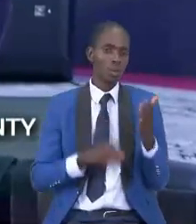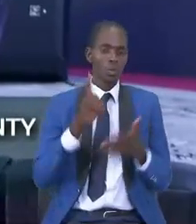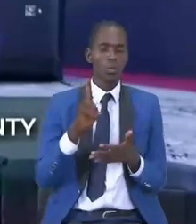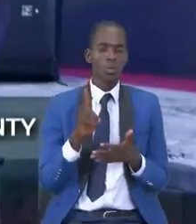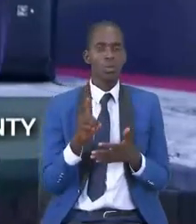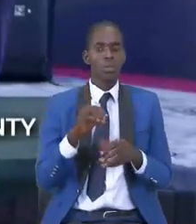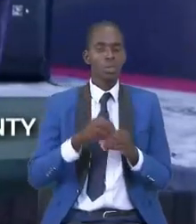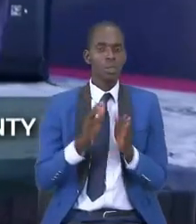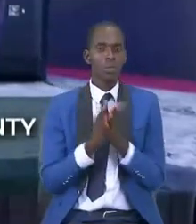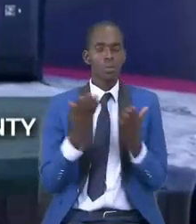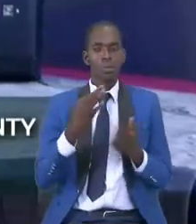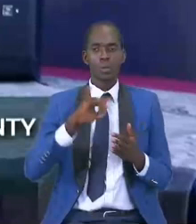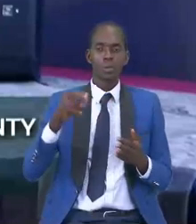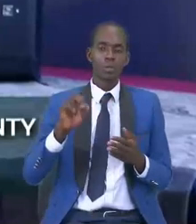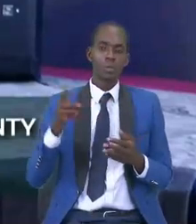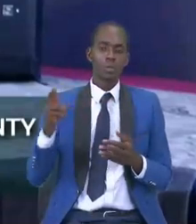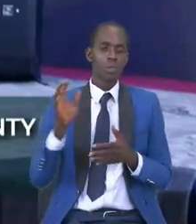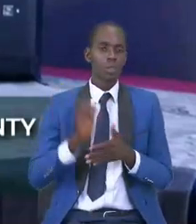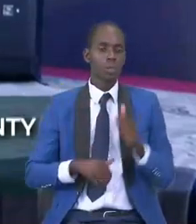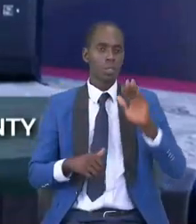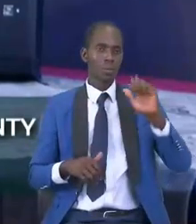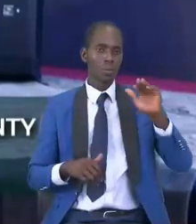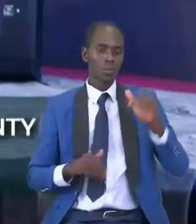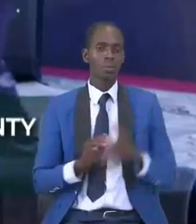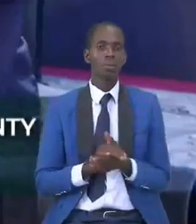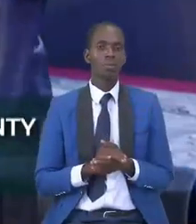verset 15. Puis ils prirent Jonas